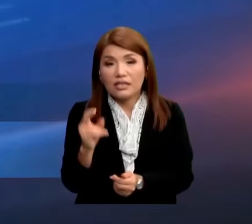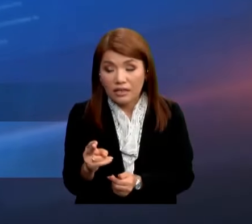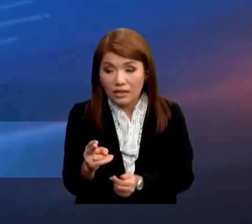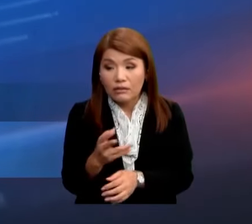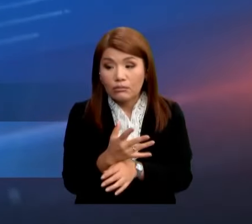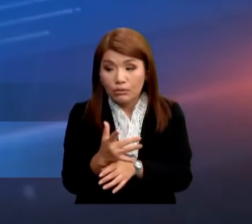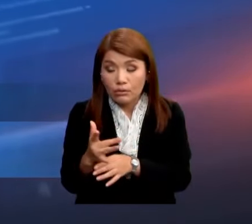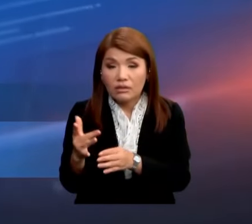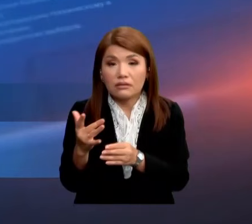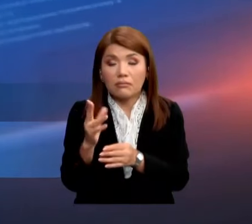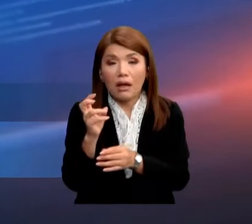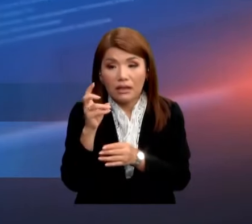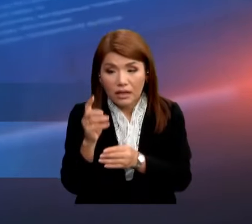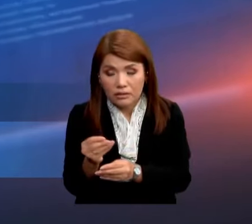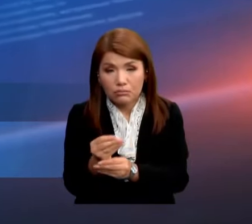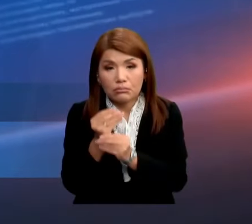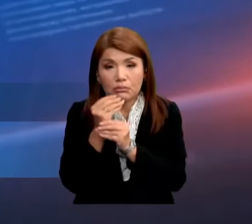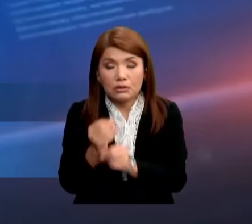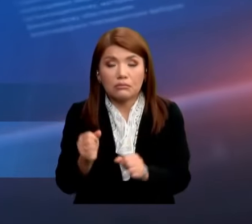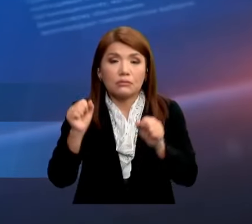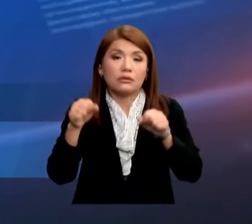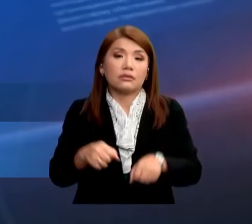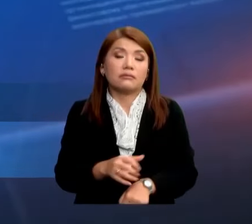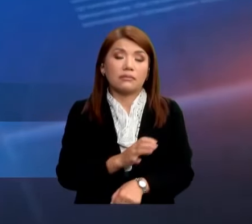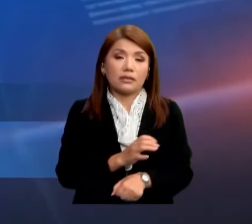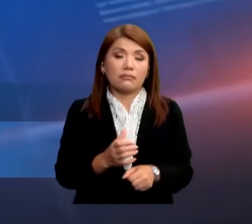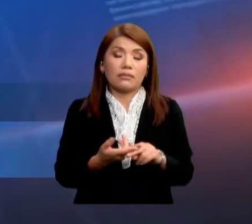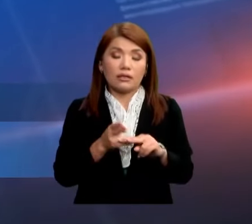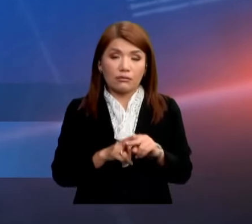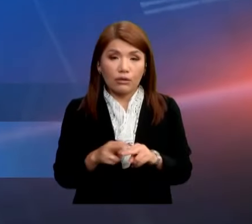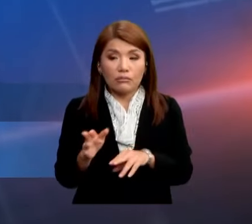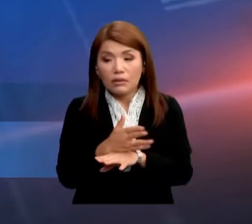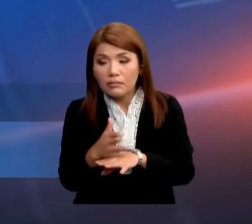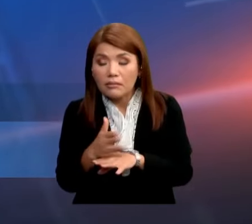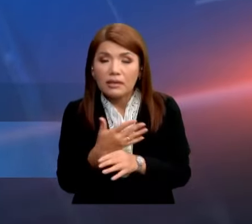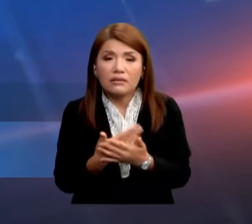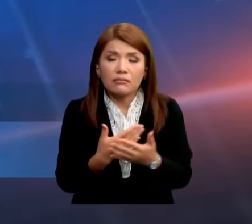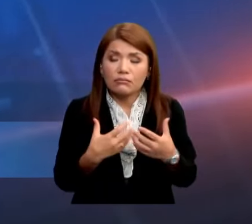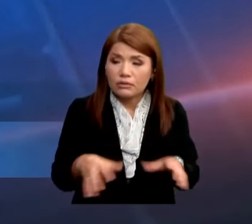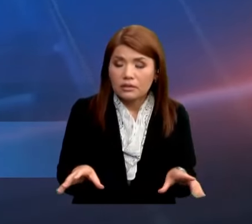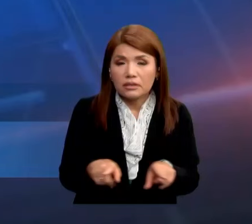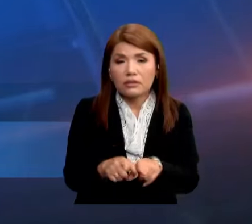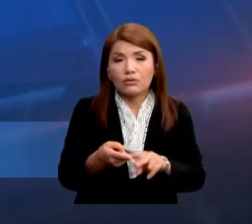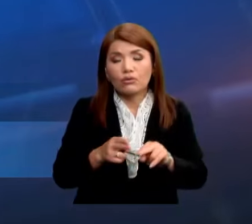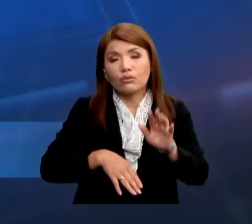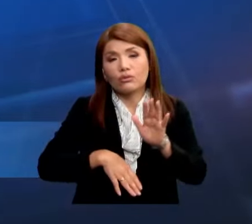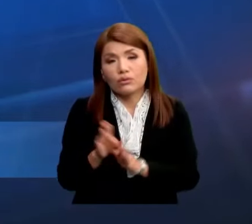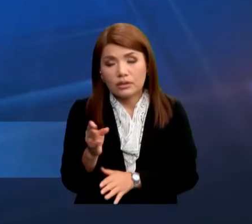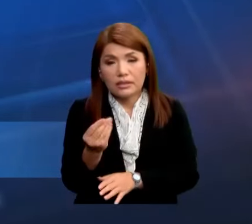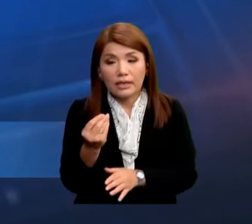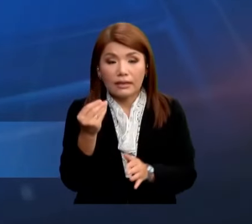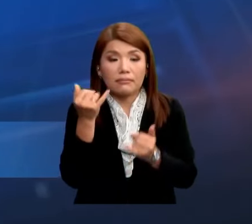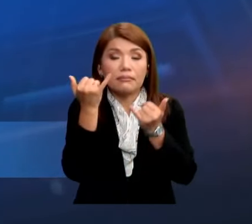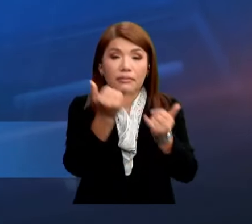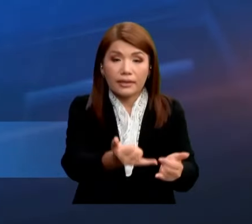убивает хаж необходимо поменять подход от этого разделённого расчленённого на целостный бассейного подход деньги которые